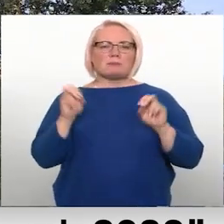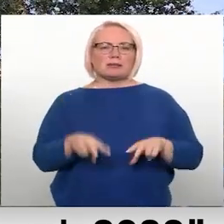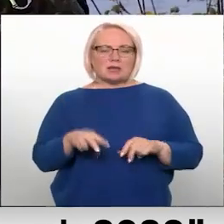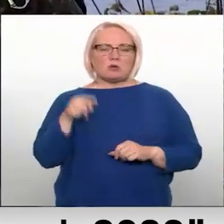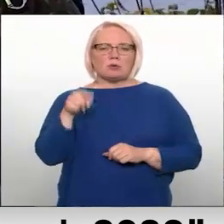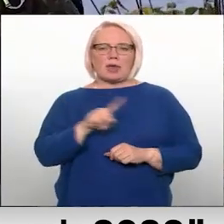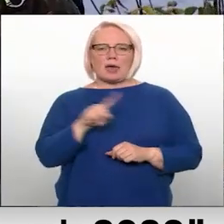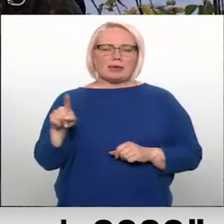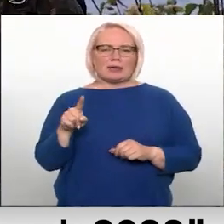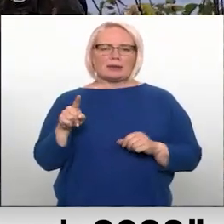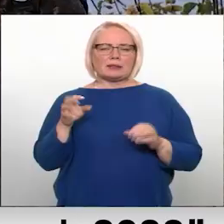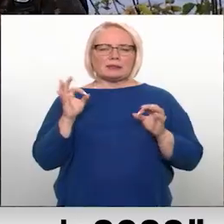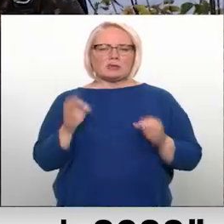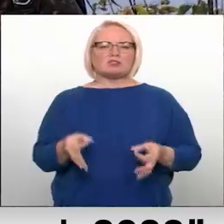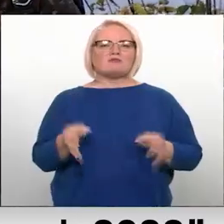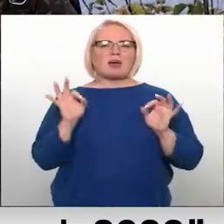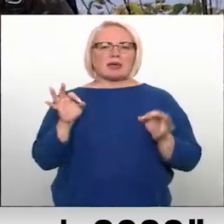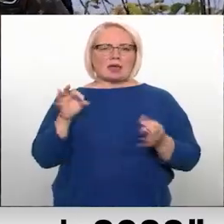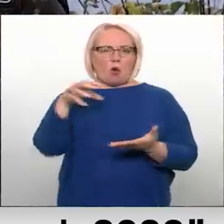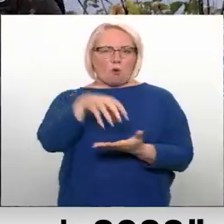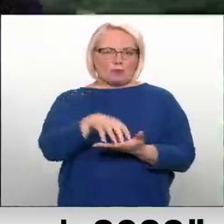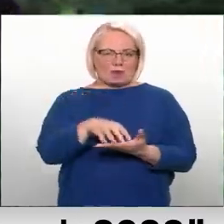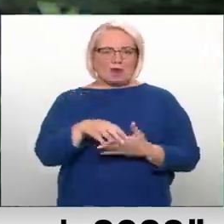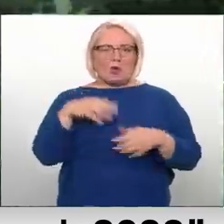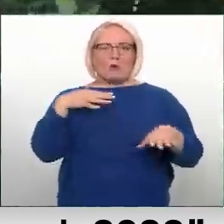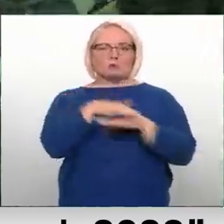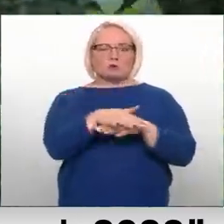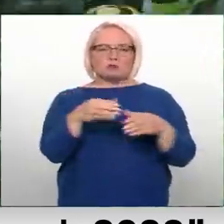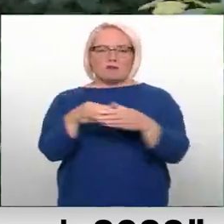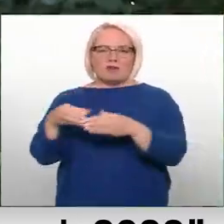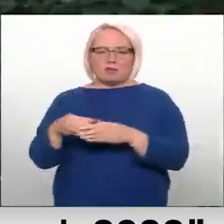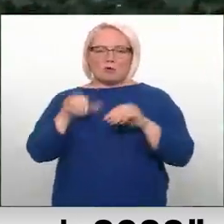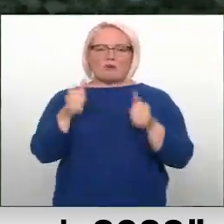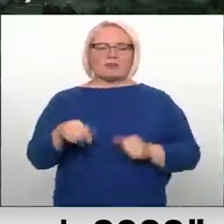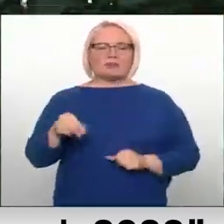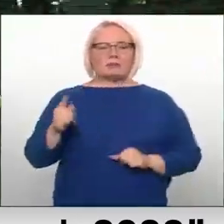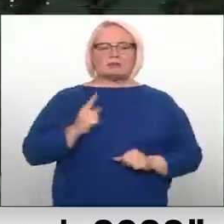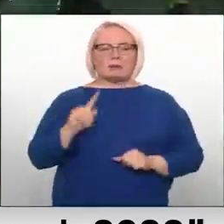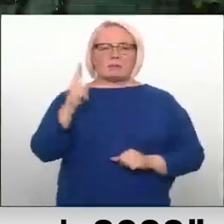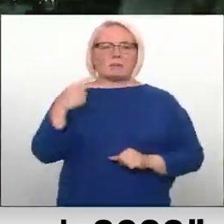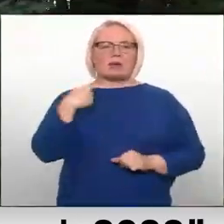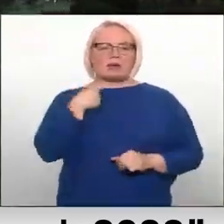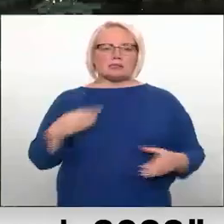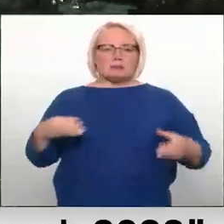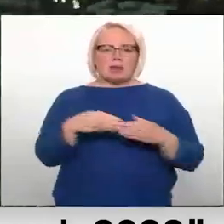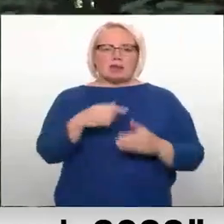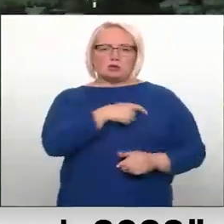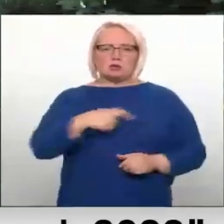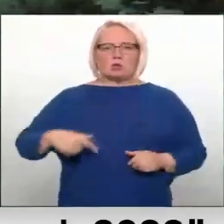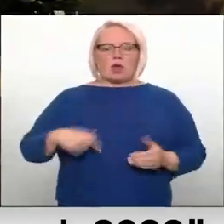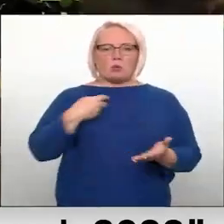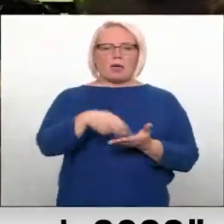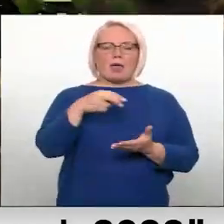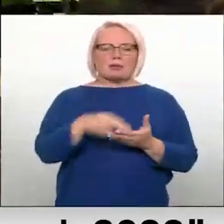ir kritiskā infrastruktūra. Uzbrukošajām vienībām, kuras veidoja zemesardzes pirmās Rīgas brigādes studentu kājnieku